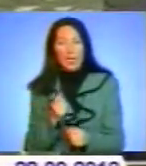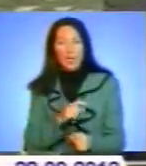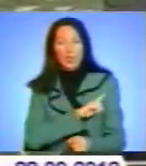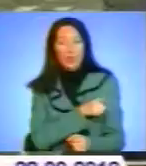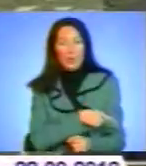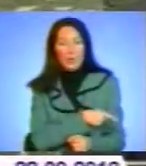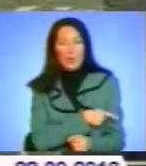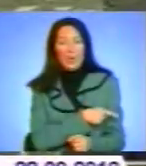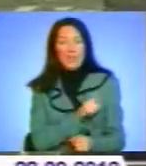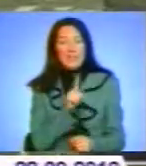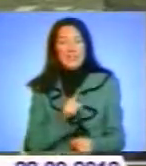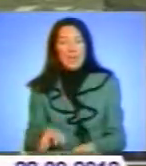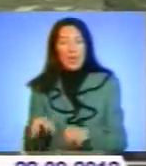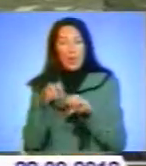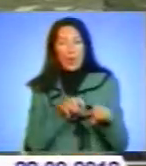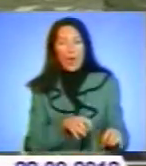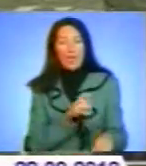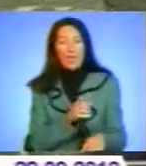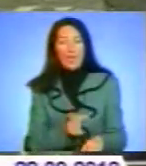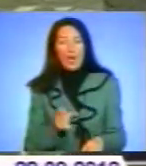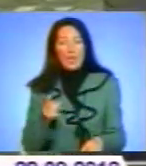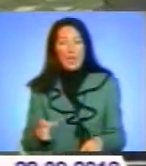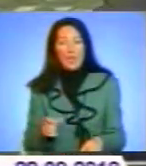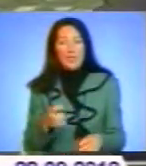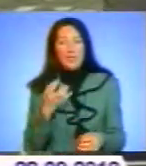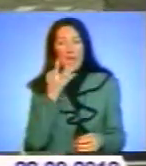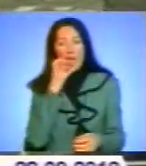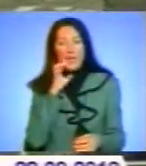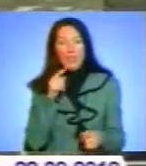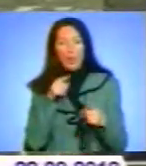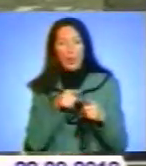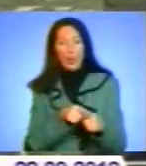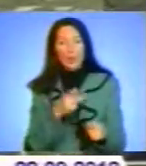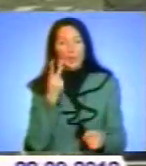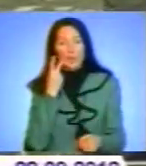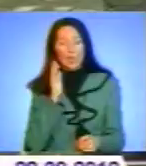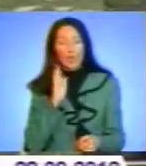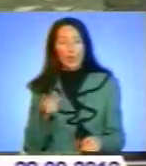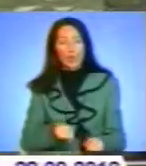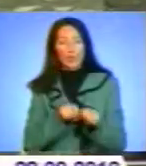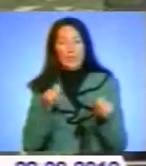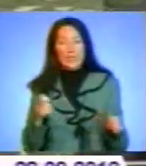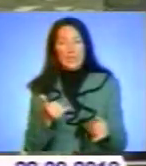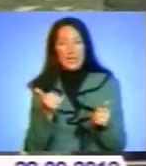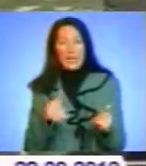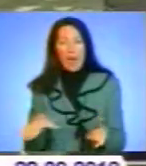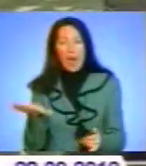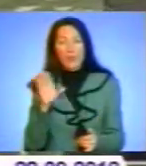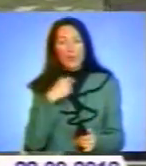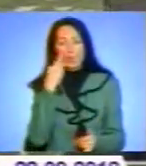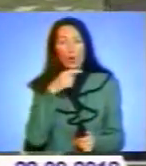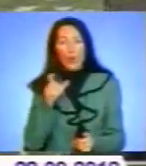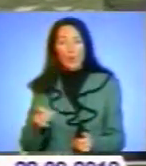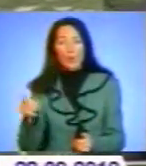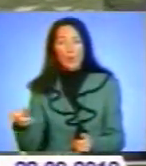з евакуації громадян з гарячих точок, завжди будуть відкриті для усіх осіб,